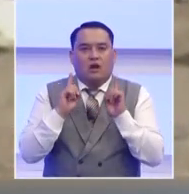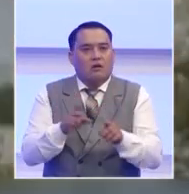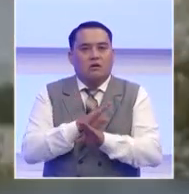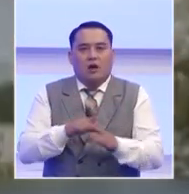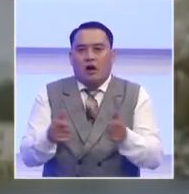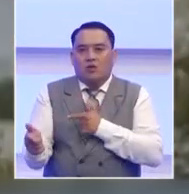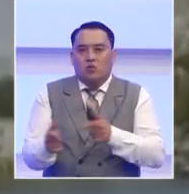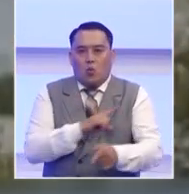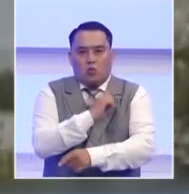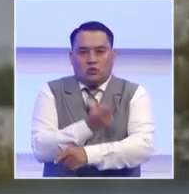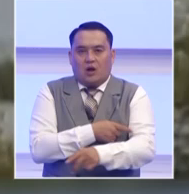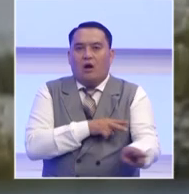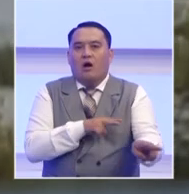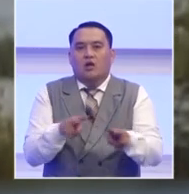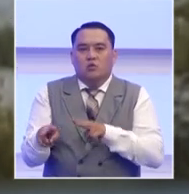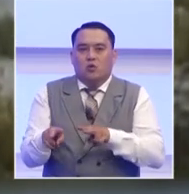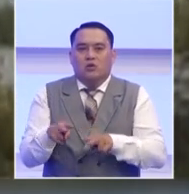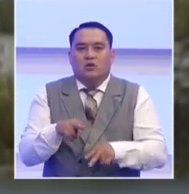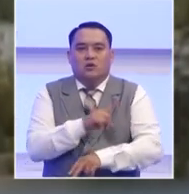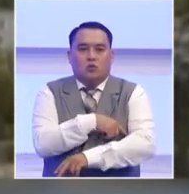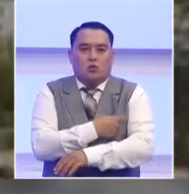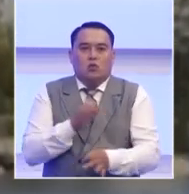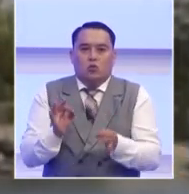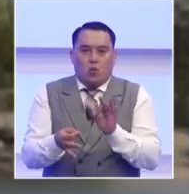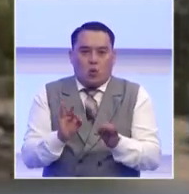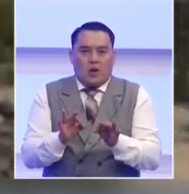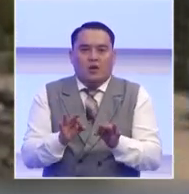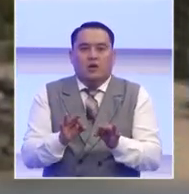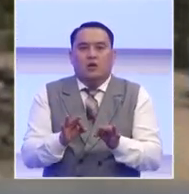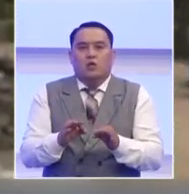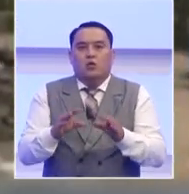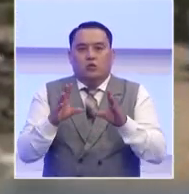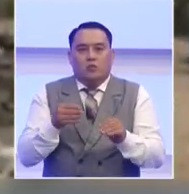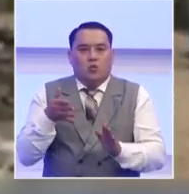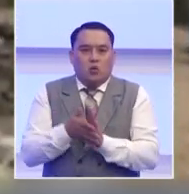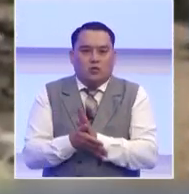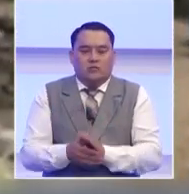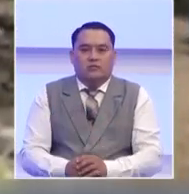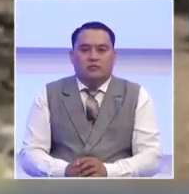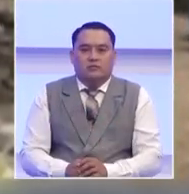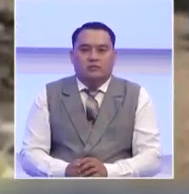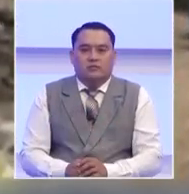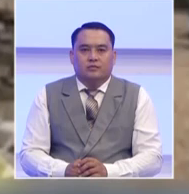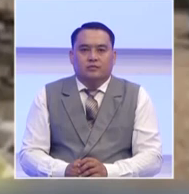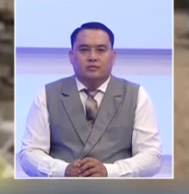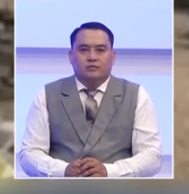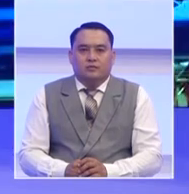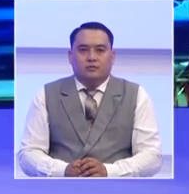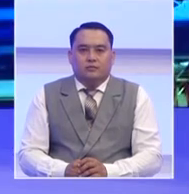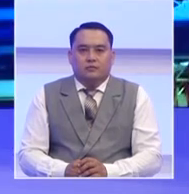они готовы усилить контроль за соблюдением санитарных норм, чтобы минимизировать убытки от простоя.